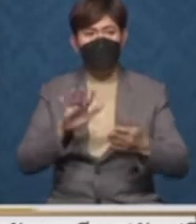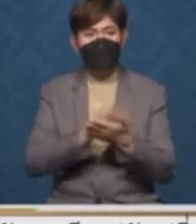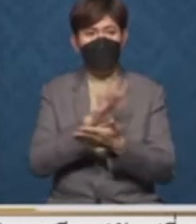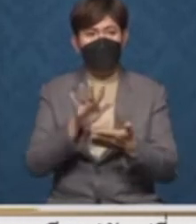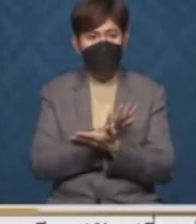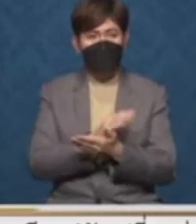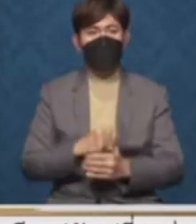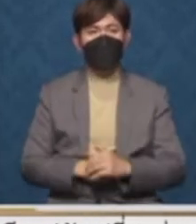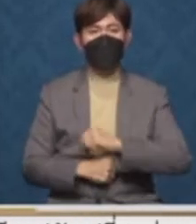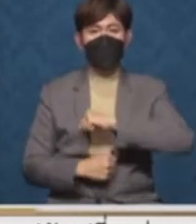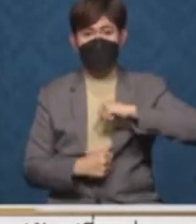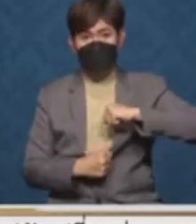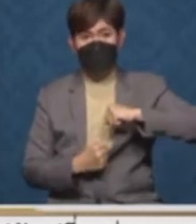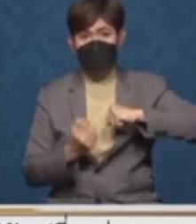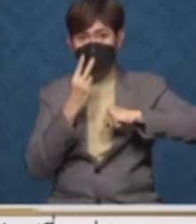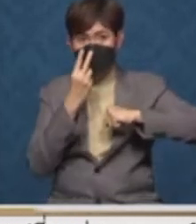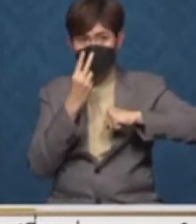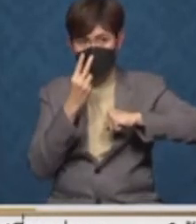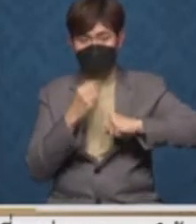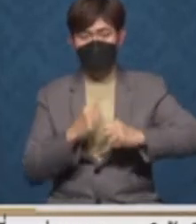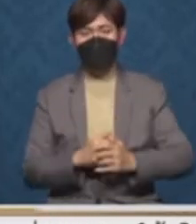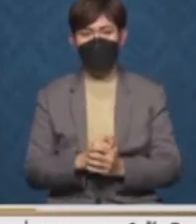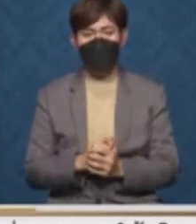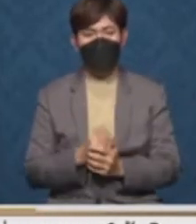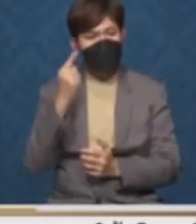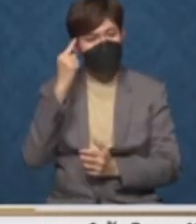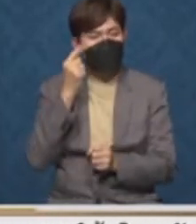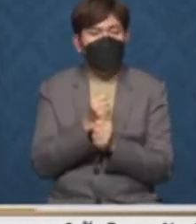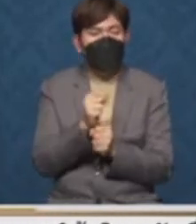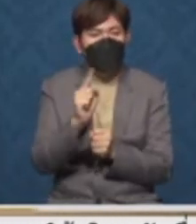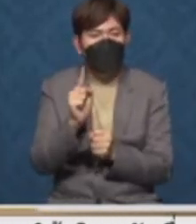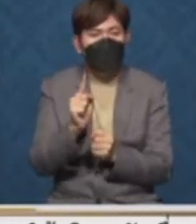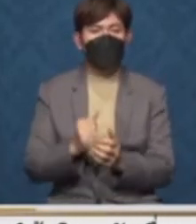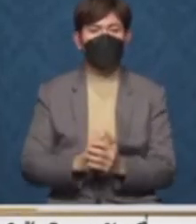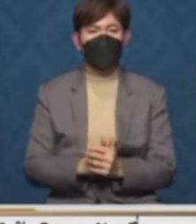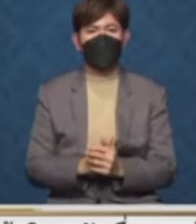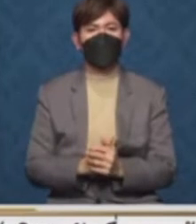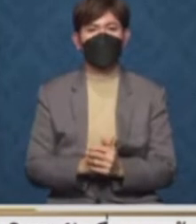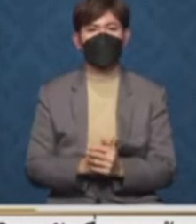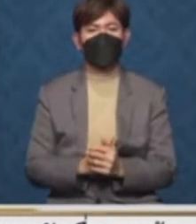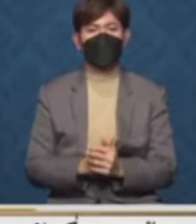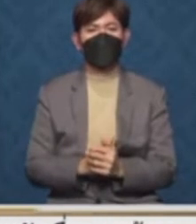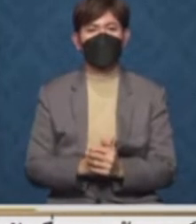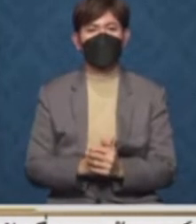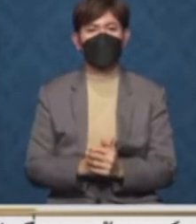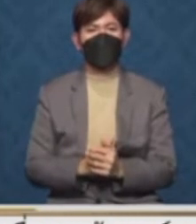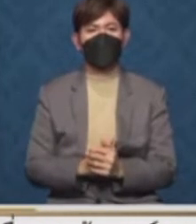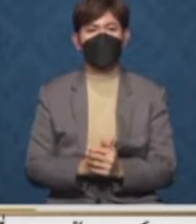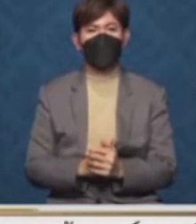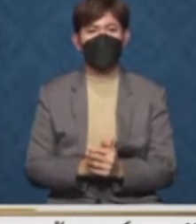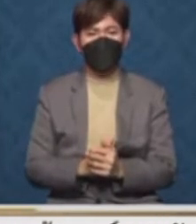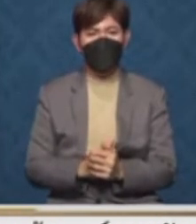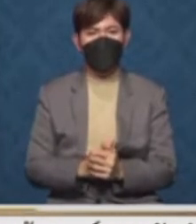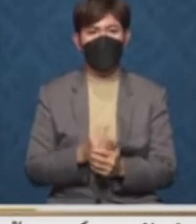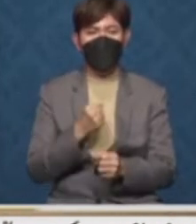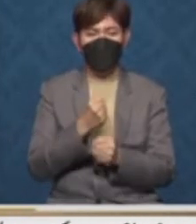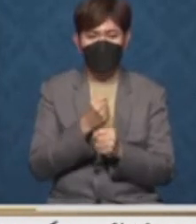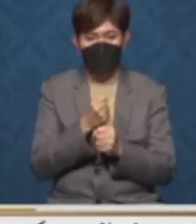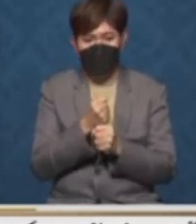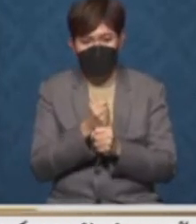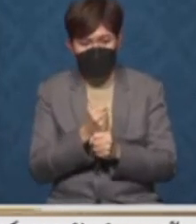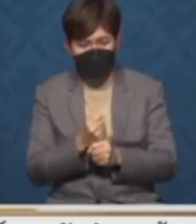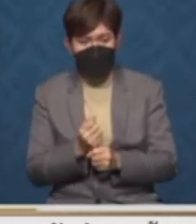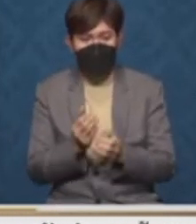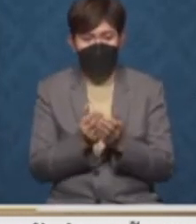ประธานผมก็นึกว่ามาสร้างนะครับไออู่ซ่อมเรือดำน้ำมือว่ามันจะยุ่งย